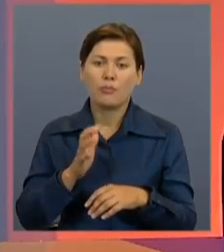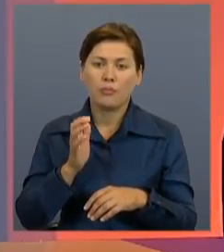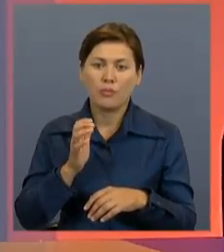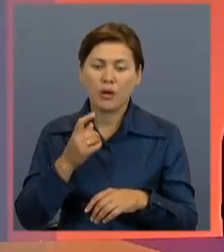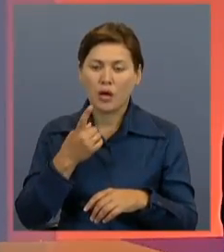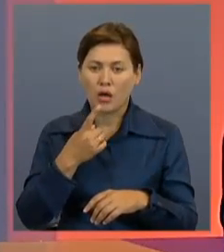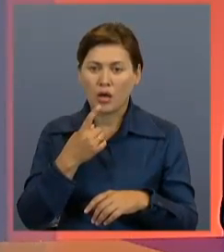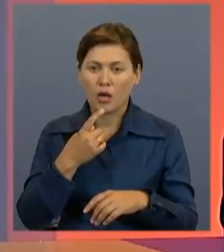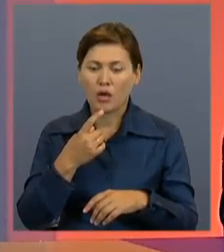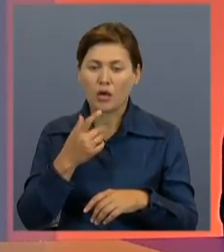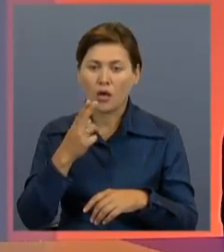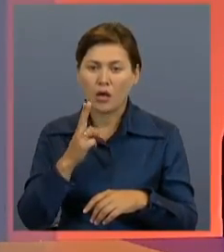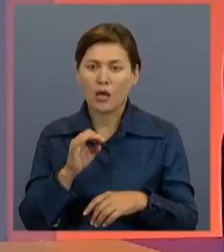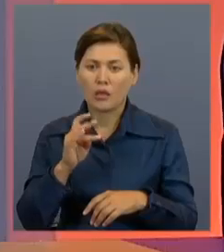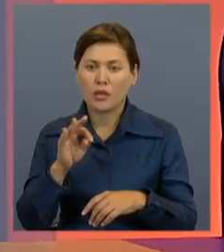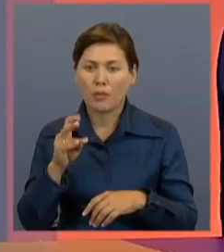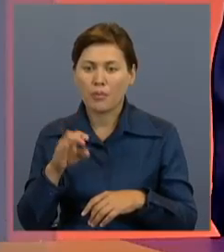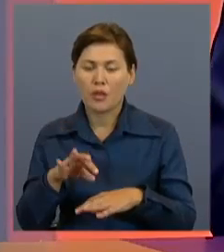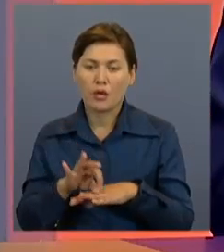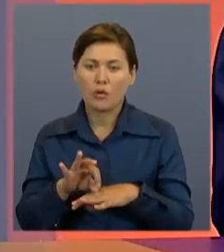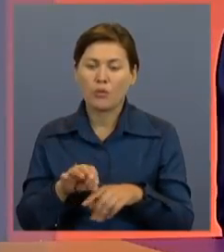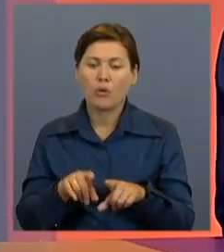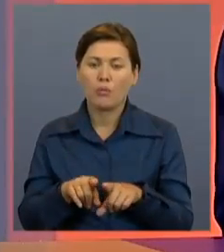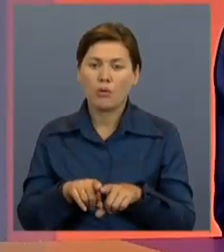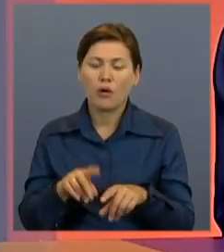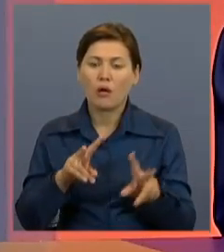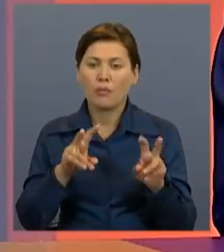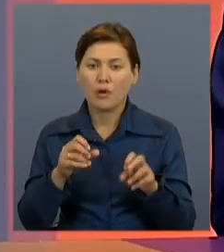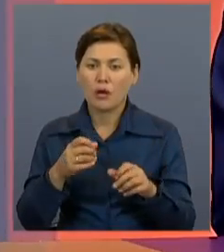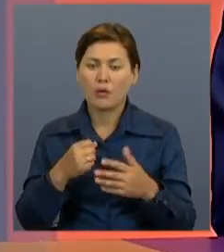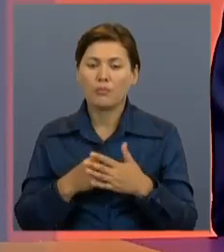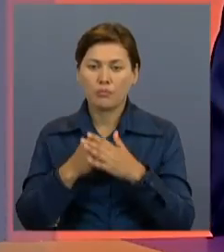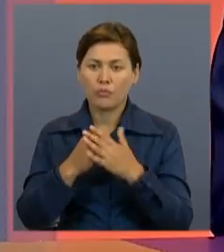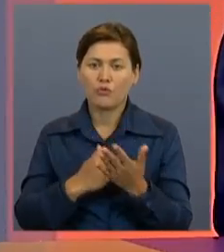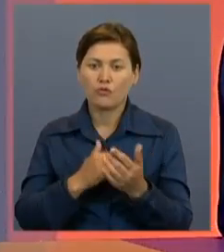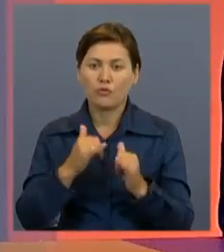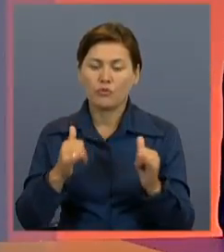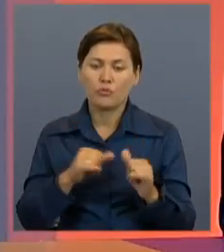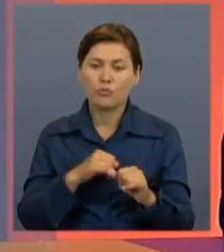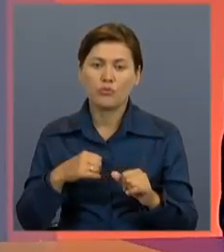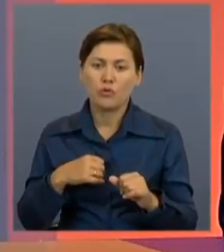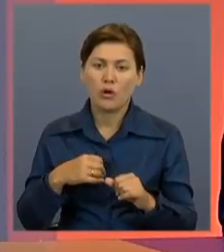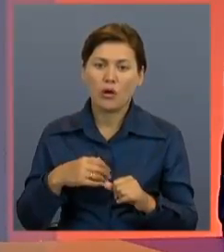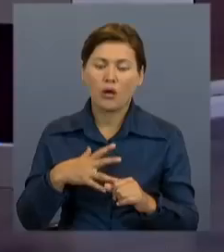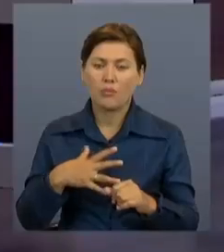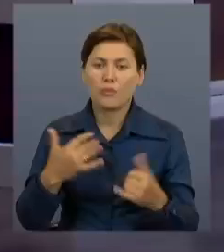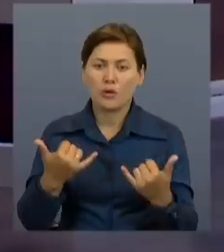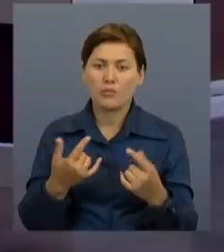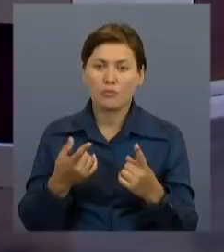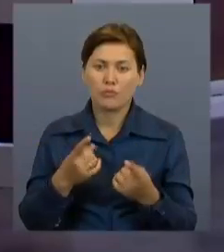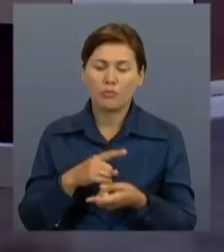қысымы көтерілетін аурулар, олар бүгінгі таңда өздерінің ұстанымдарын өзгертіп отырып,